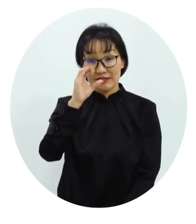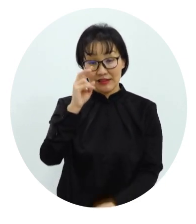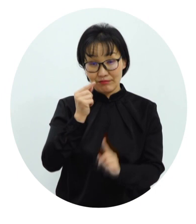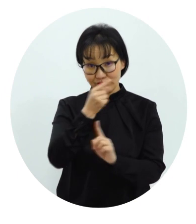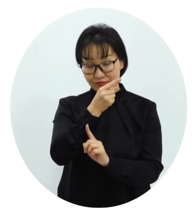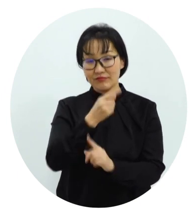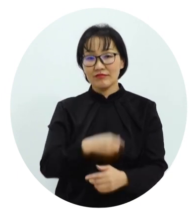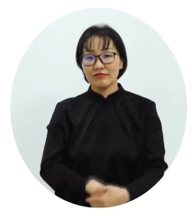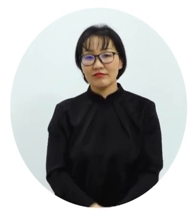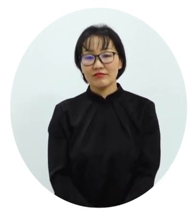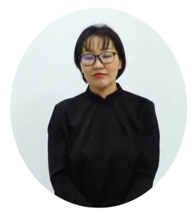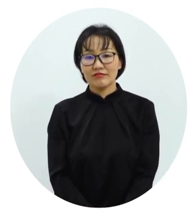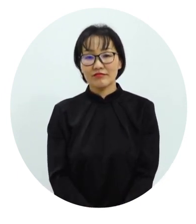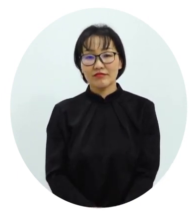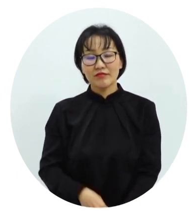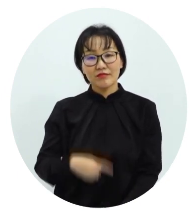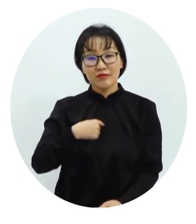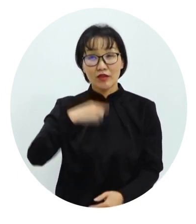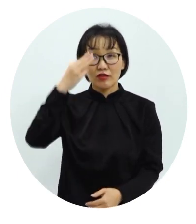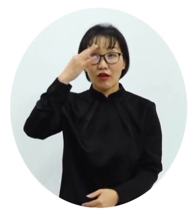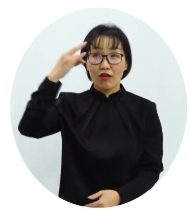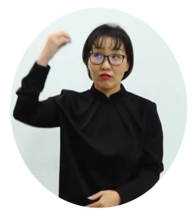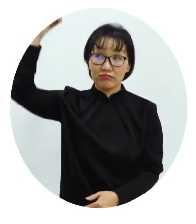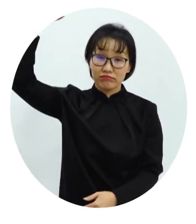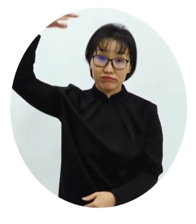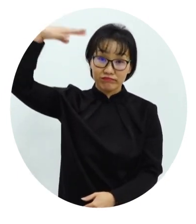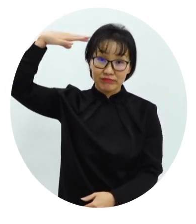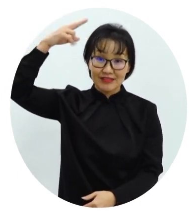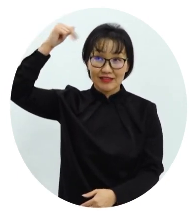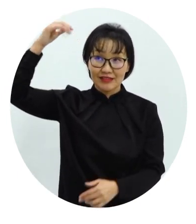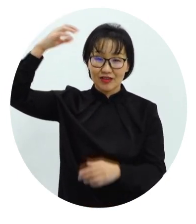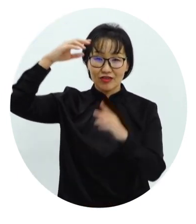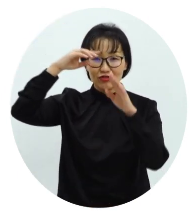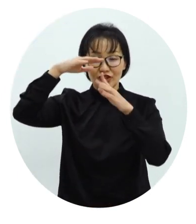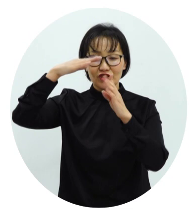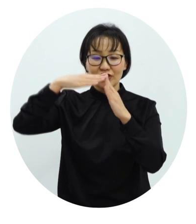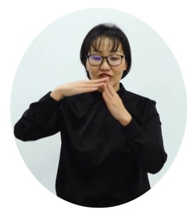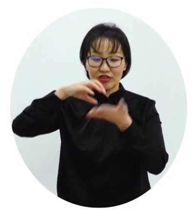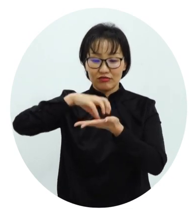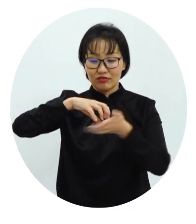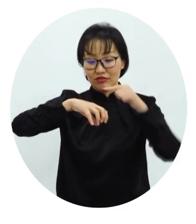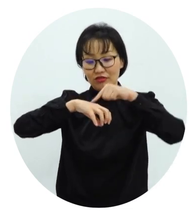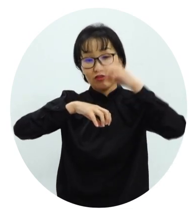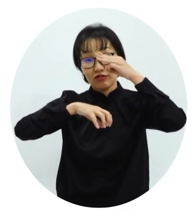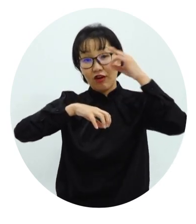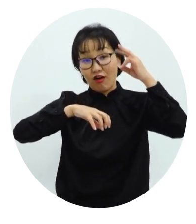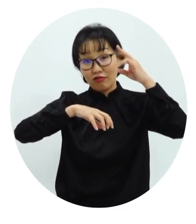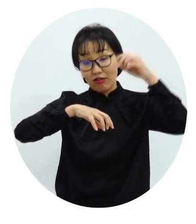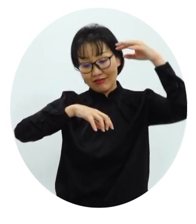За гэрийн тооноор сас будран орж байгааг илэрхийлсэн зураг байна.